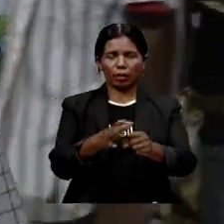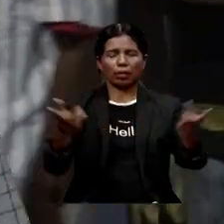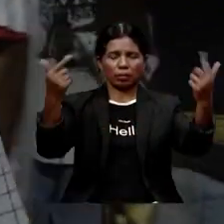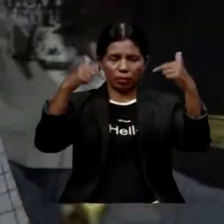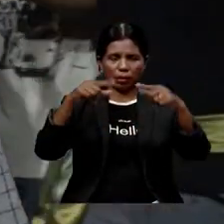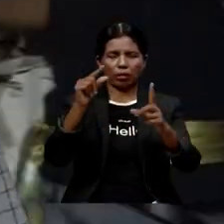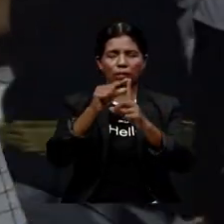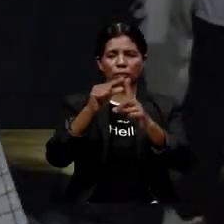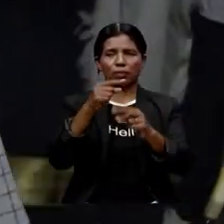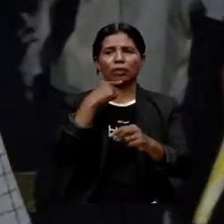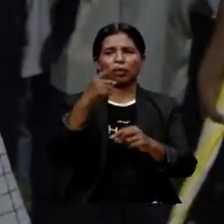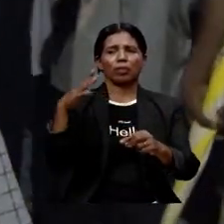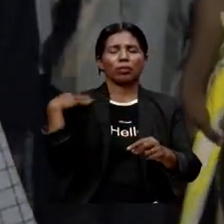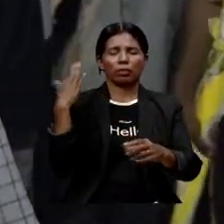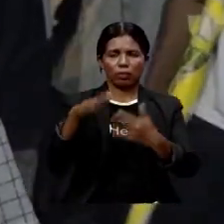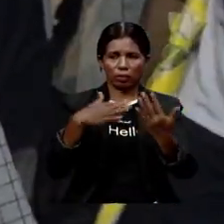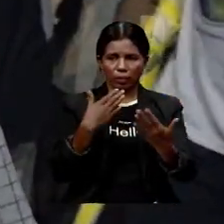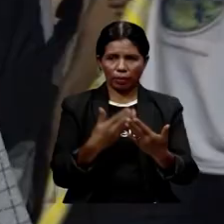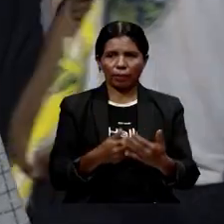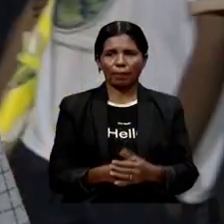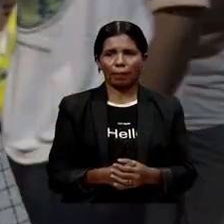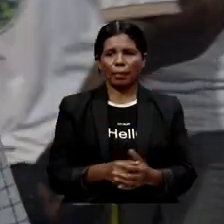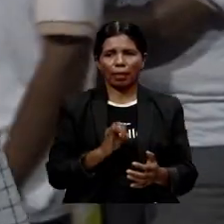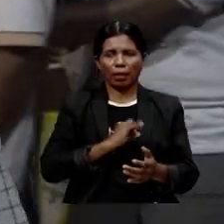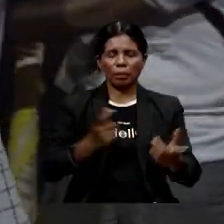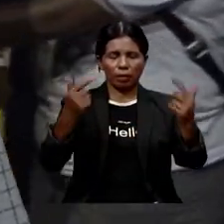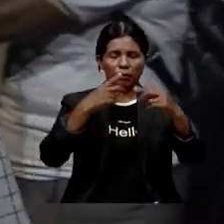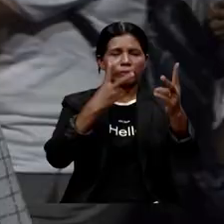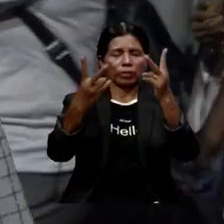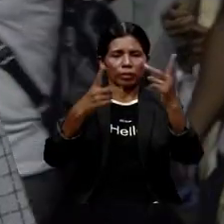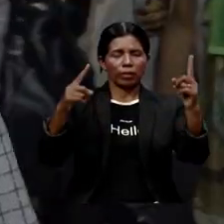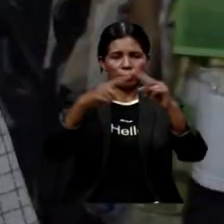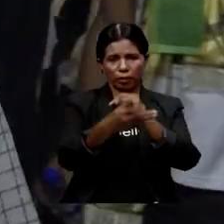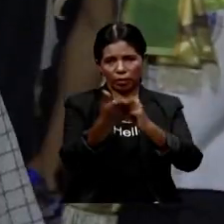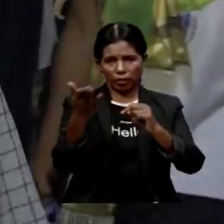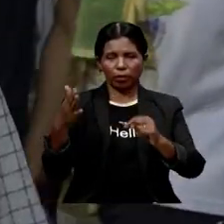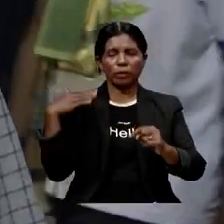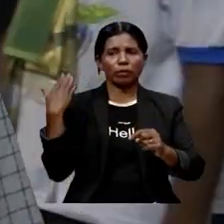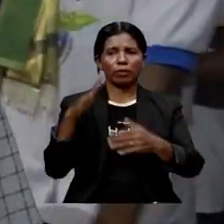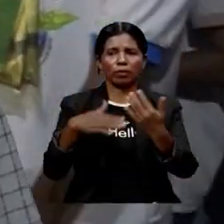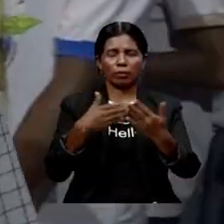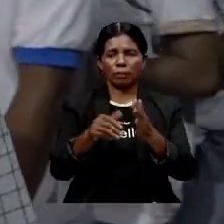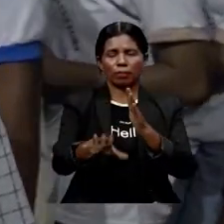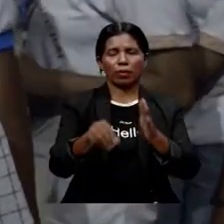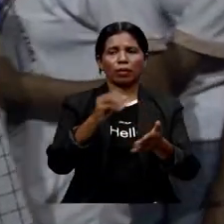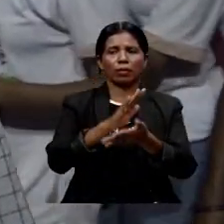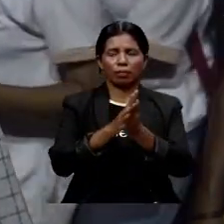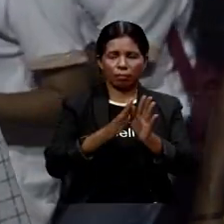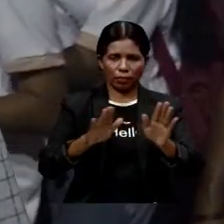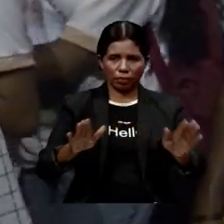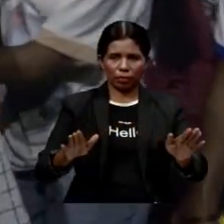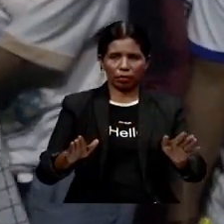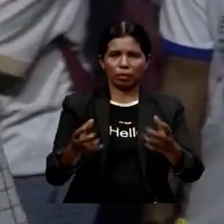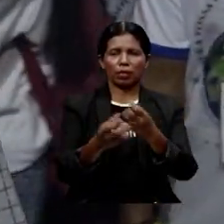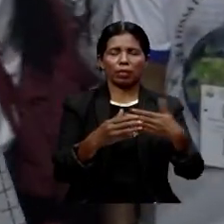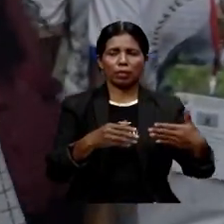hole fono hini hatete va joven turi sira katak hau mai ne visita ba imi ira ne hatur katak joven turi si veli hadame no pastan no ukum